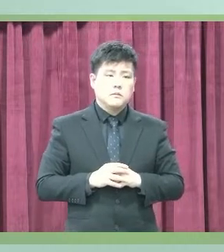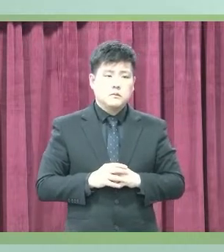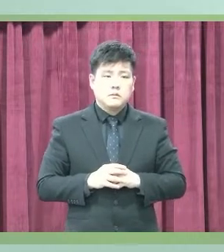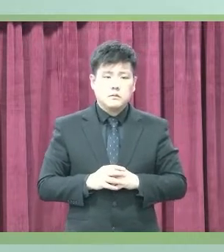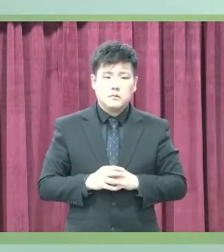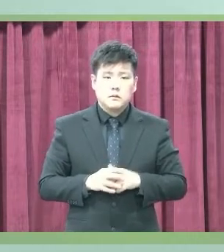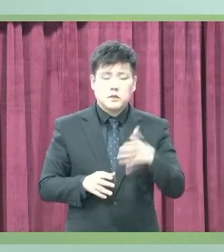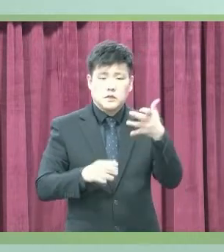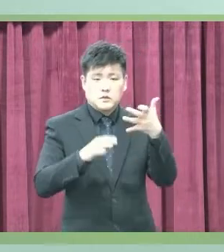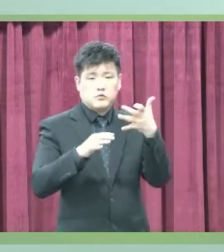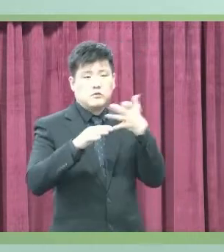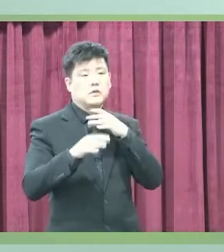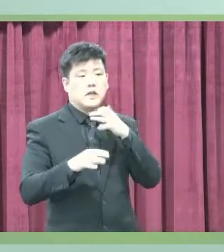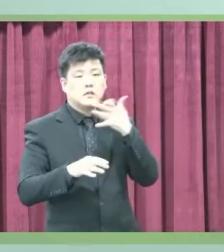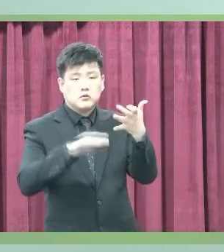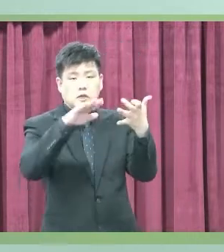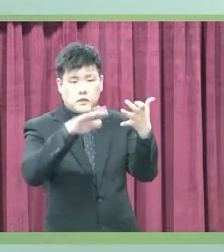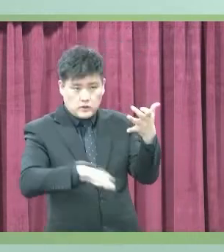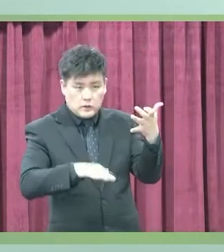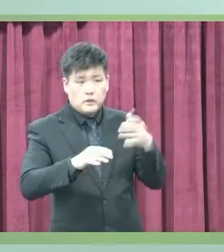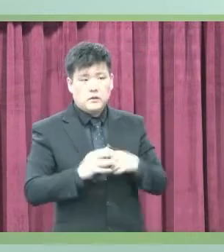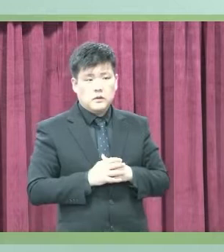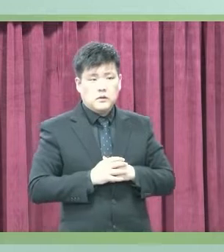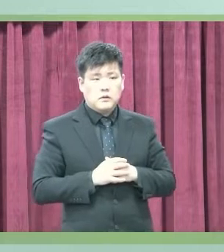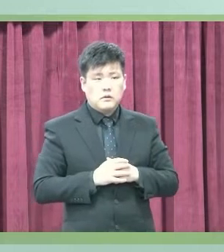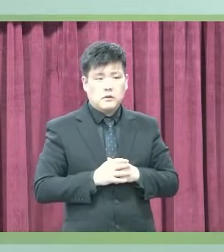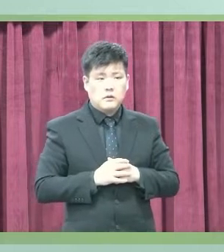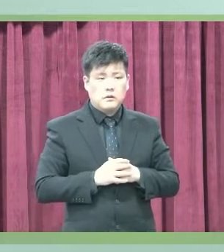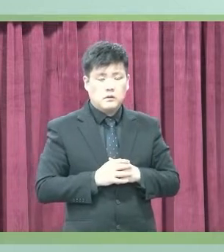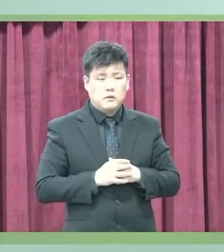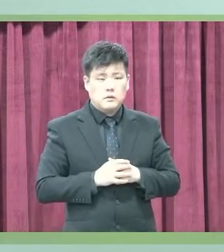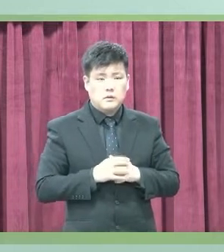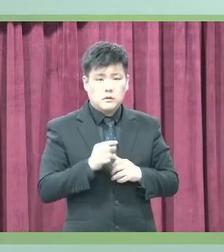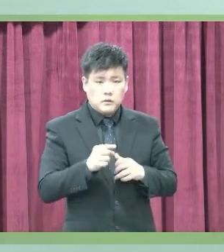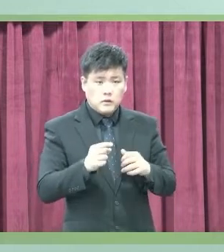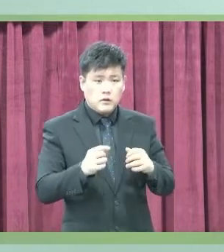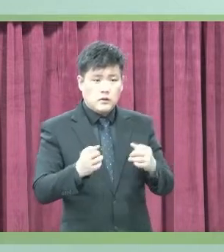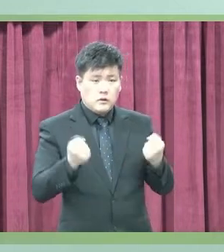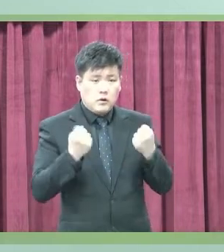19세 이하의 경우 검진 미수검률이 매우 낮은데요. 해당 건강검진